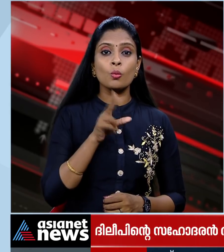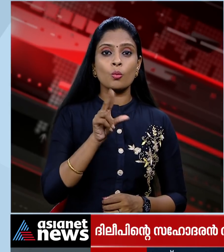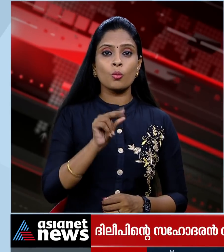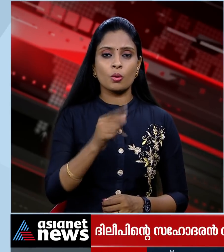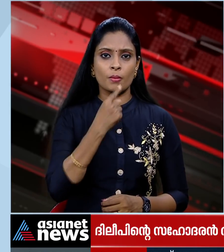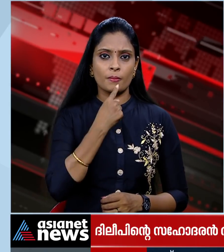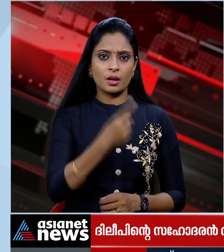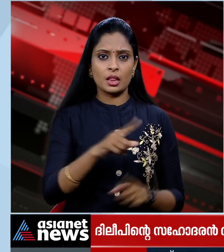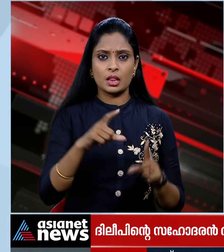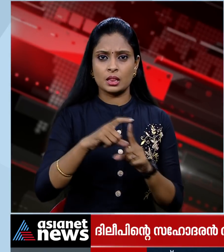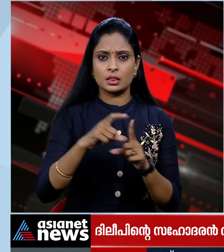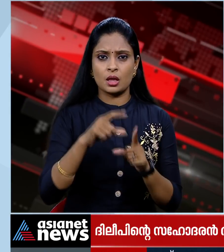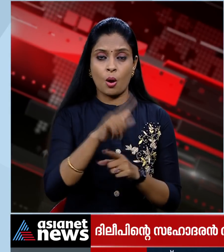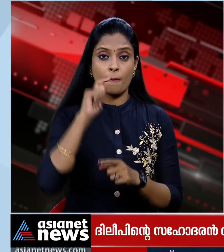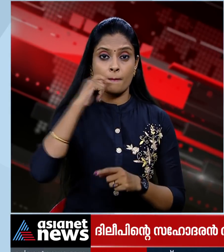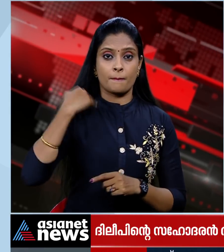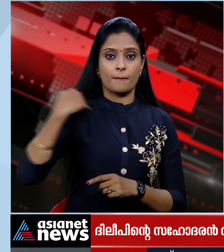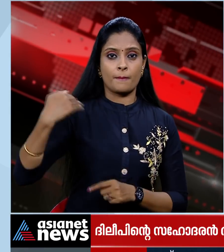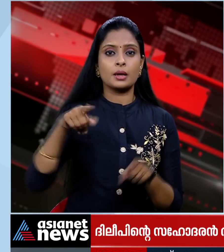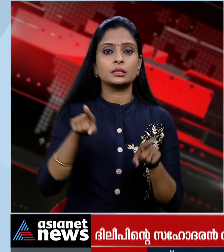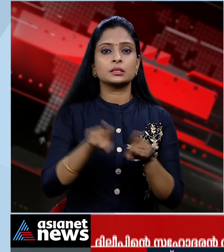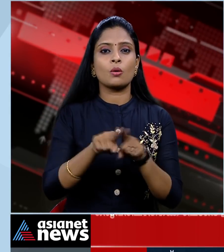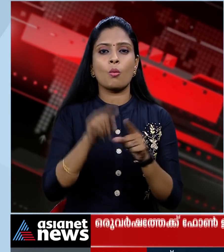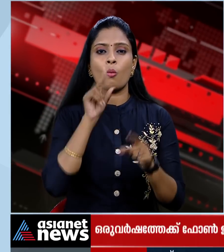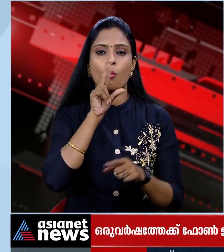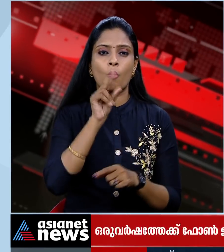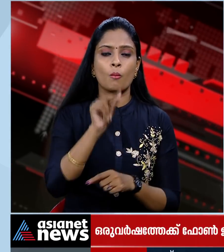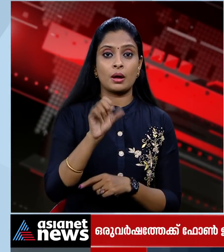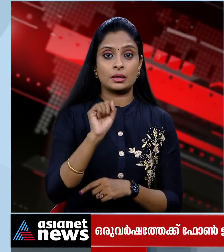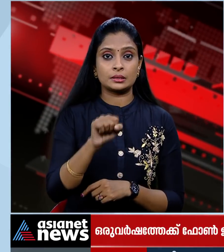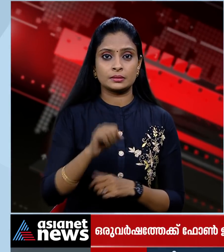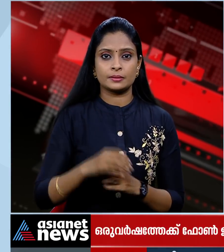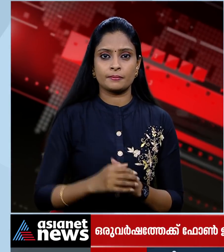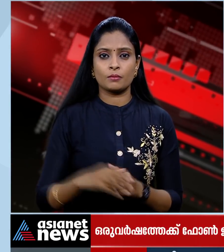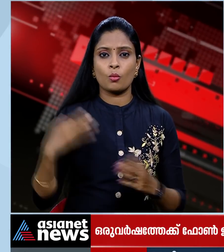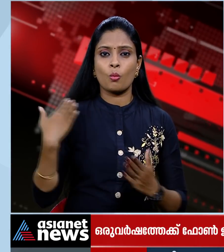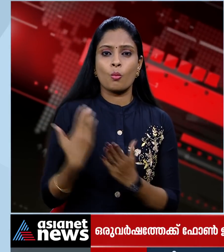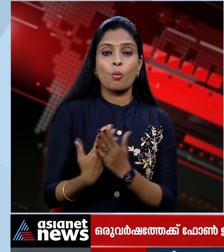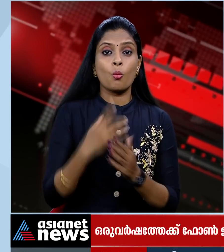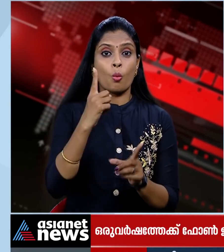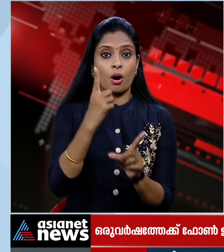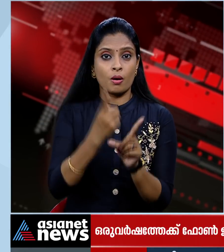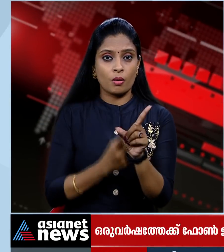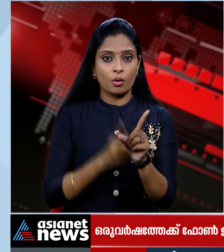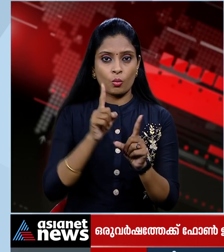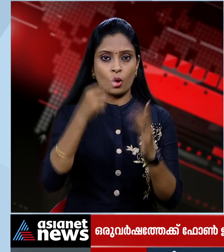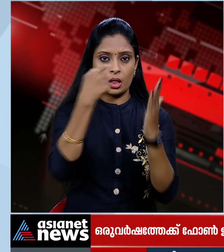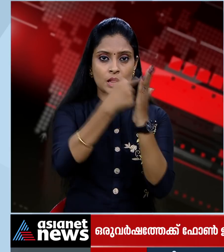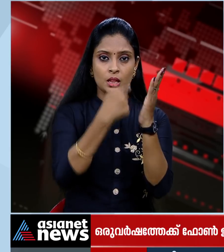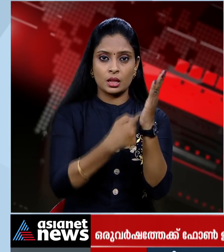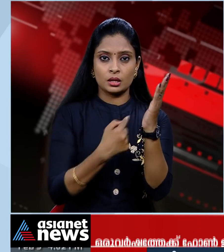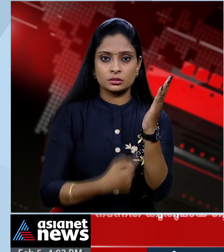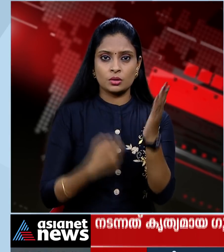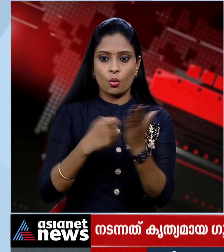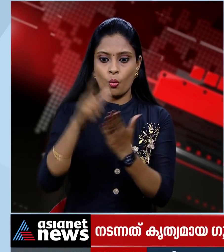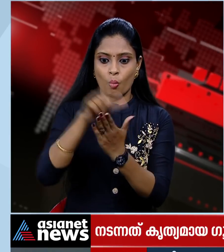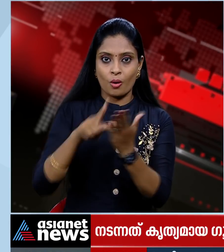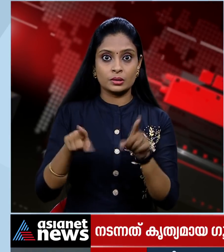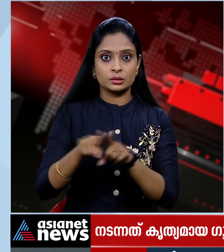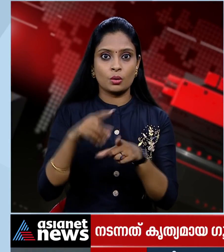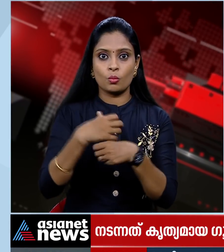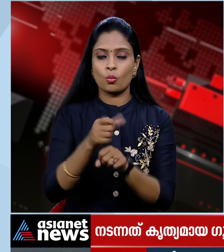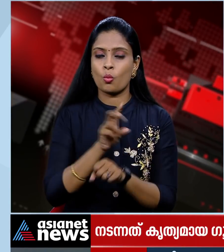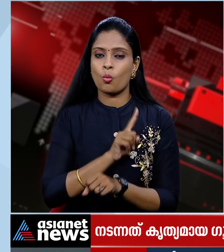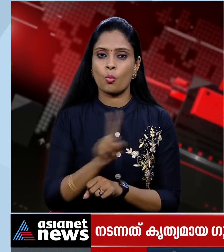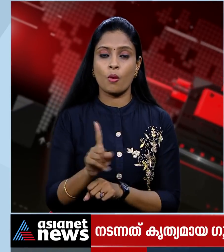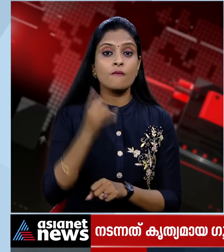ശബ്ദരേഖയിൽ ദിലീപിന്റെ സഹോദരൻ അനൂപും സംസാരിക്കുന്നുണ്ട്. ഒരു വർഷം ഒരു ലിസ്റ്റും റെക്കോർഡും ഉണ്ടാക്കരുതെന്നും ഫോൺ